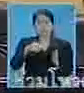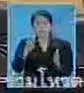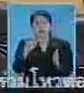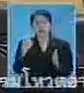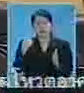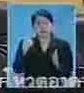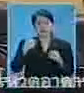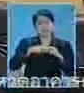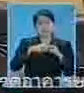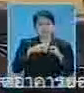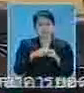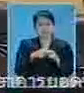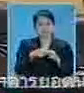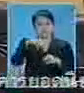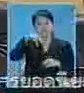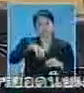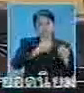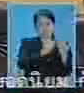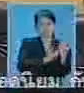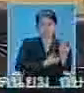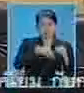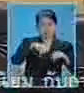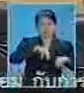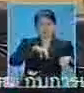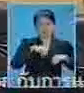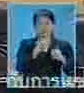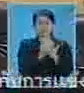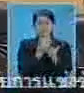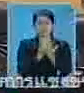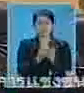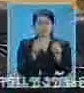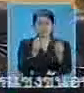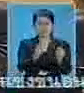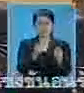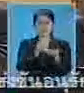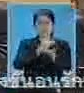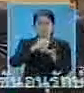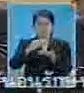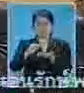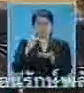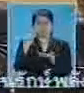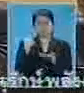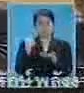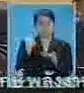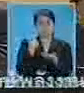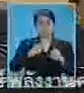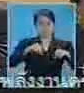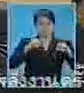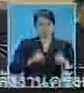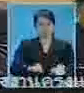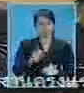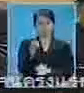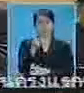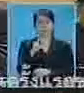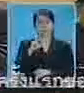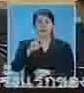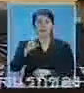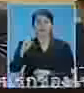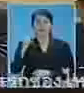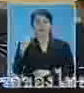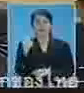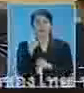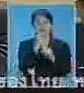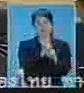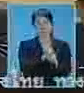ญหาให้กับกองสลากในการที่จะจัดสรรเม็ดเงินให้กับมูลนิธิตามข้อตกลงตามมติครม.ที่มีผมต้องขออนุญา